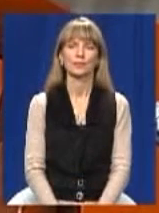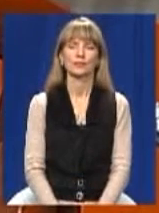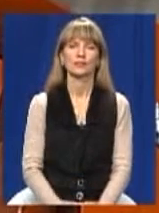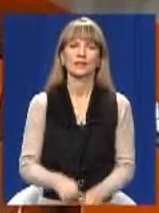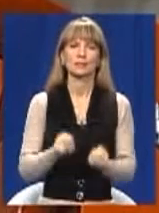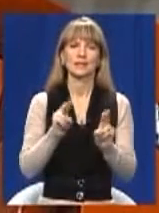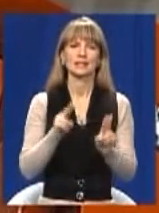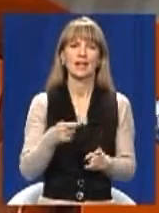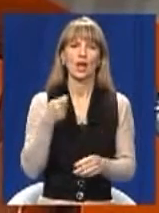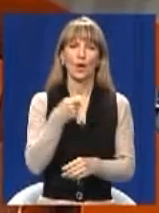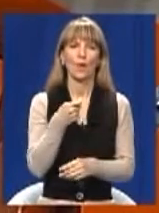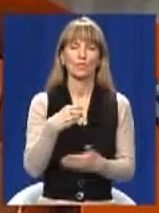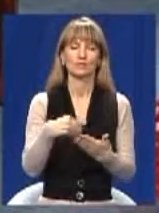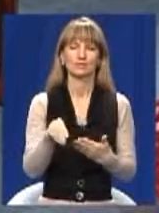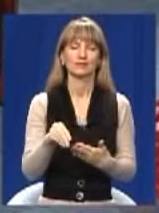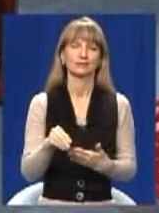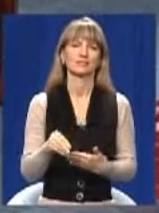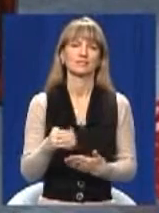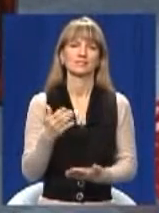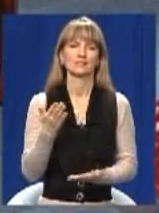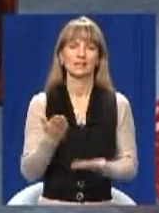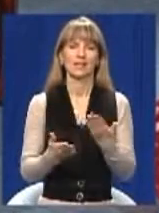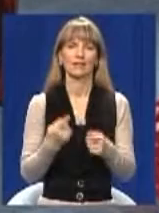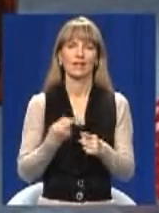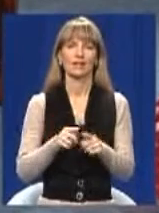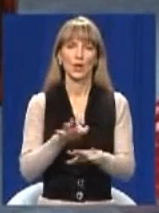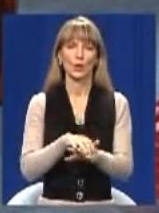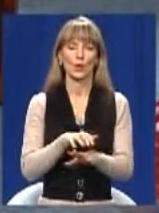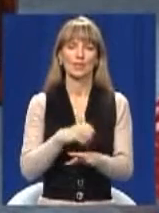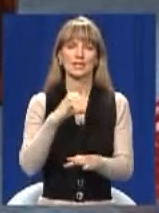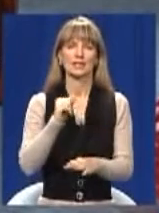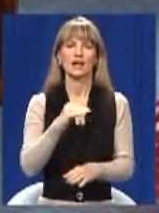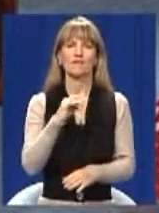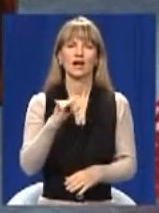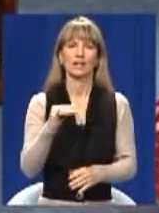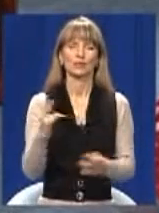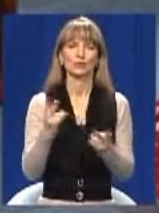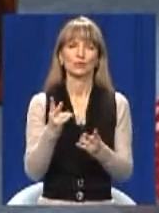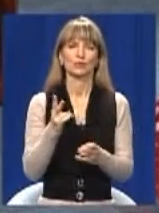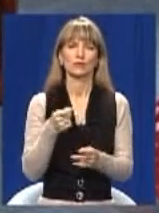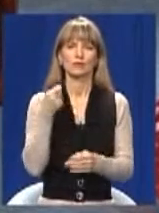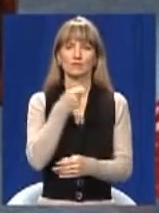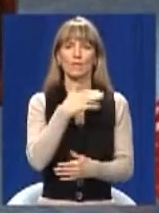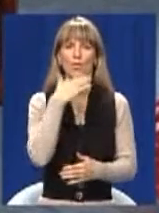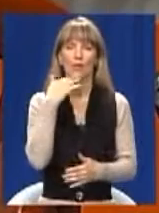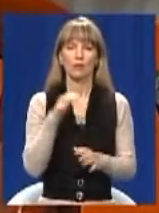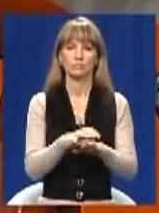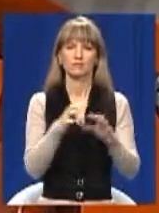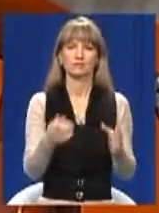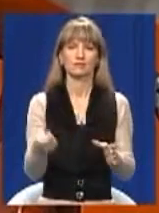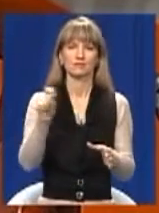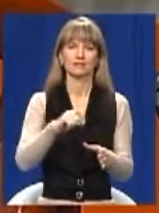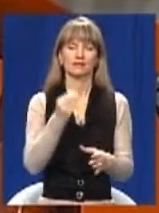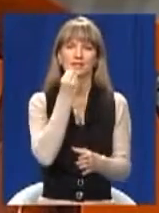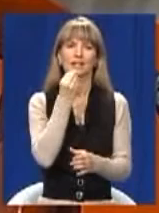Кормом і м'ясом. А напевно цього котика сафарі треба готувати дуже багато, так? Багато корму йому насипати. Якщо він такого